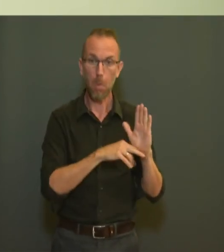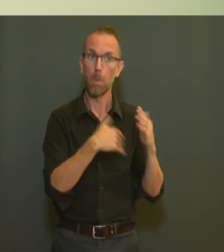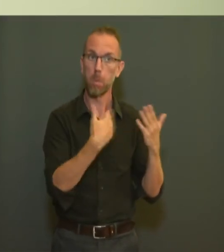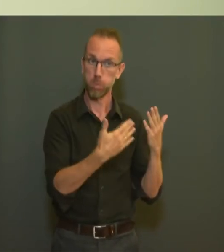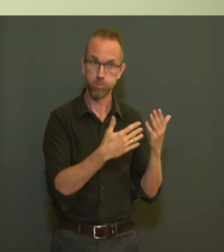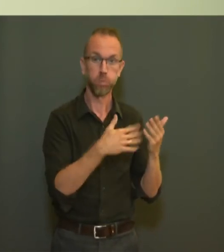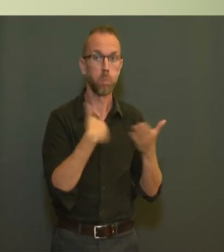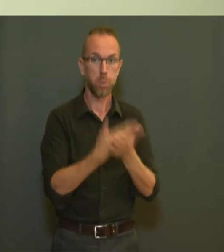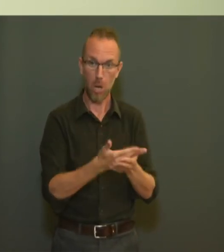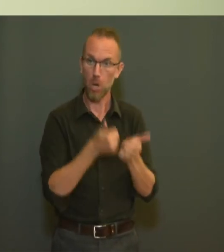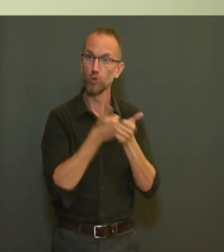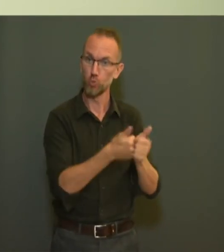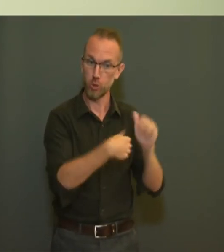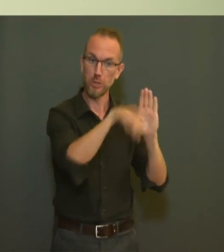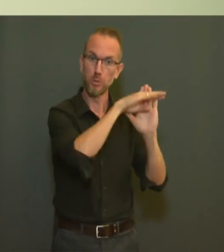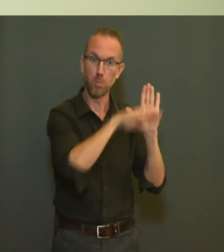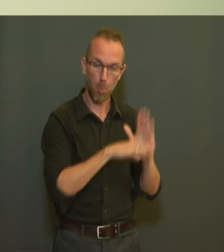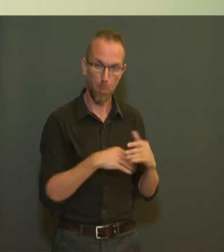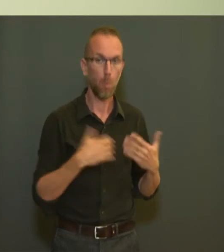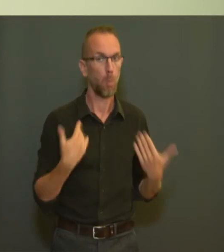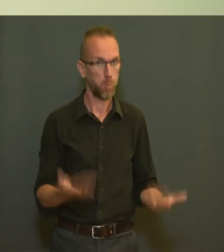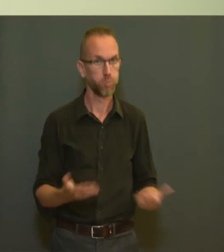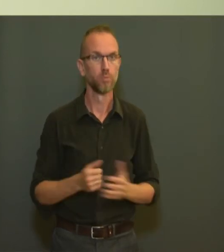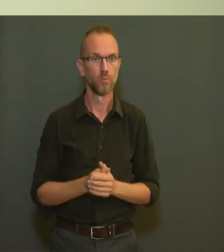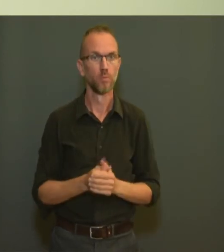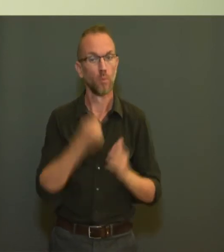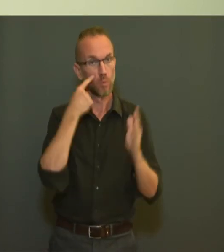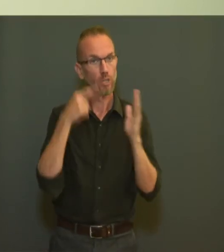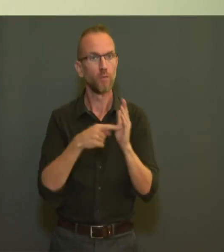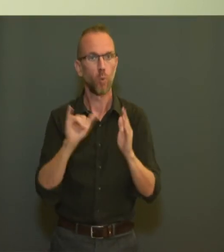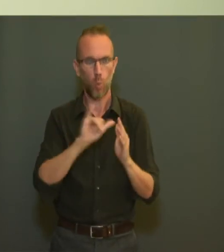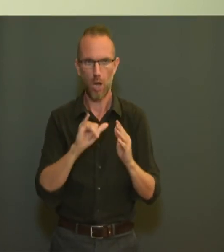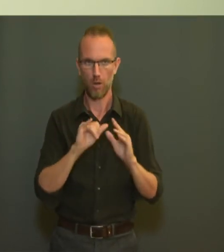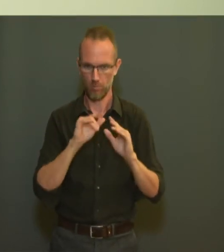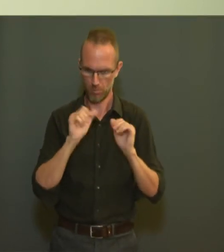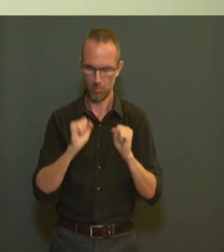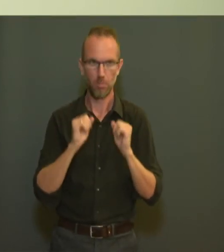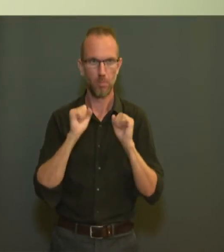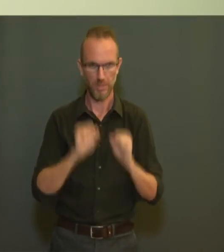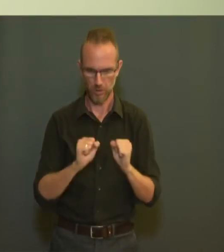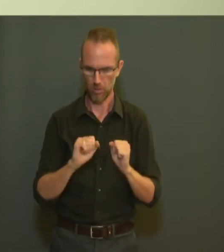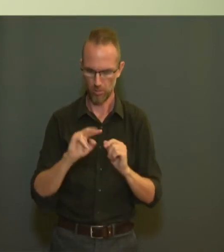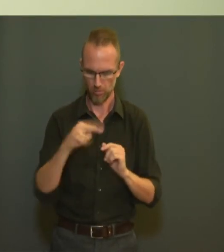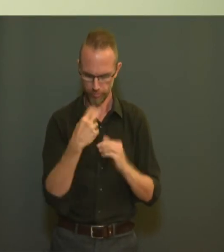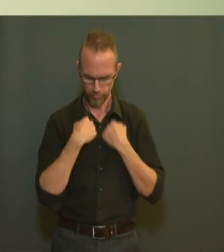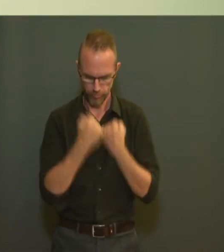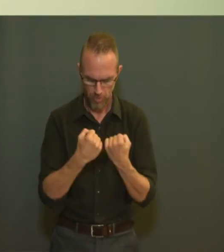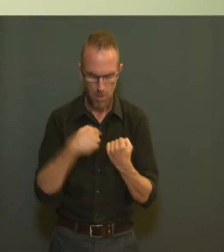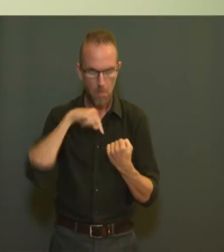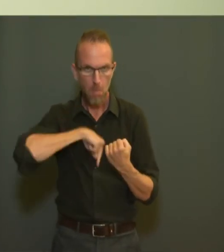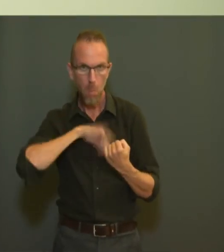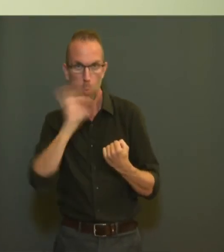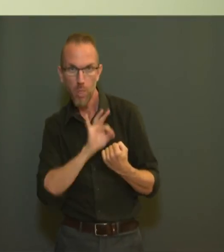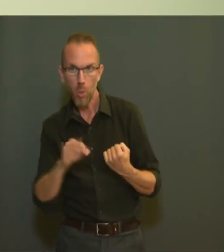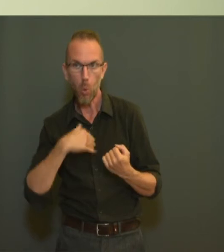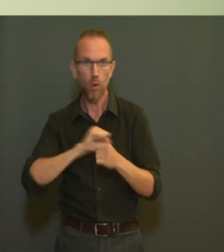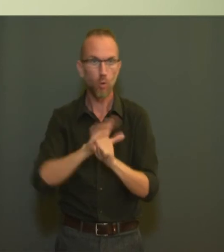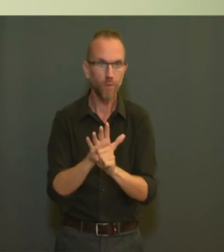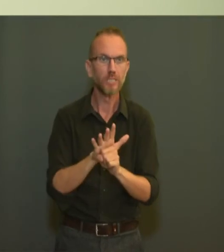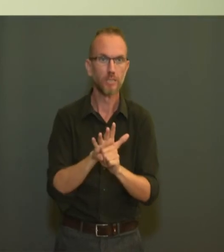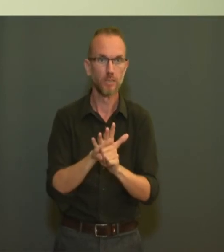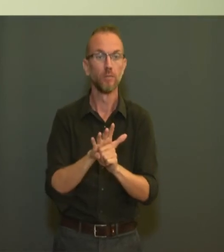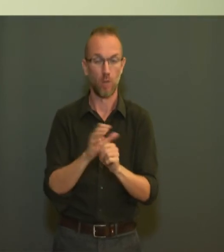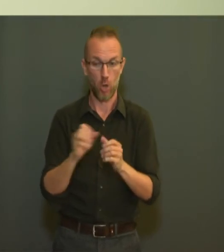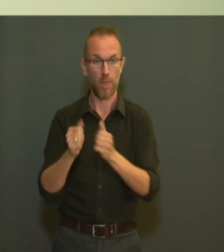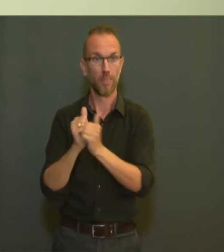oui ou non, ils ont été contaminés. Et on sait que sur ces tests faits par 2/3 d'entre eux, 2% des